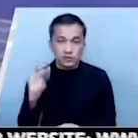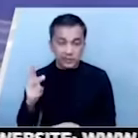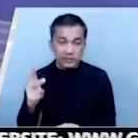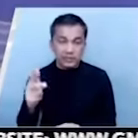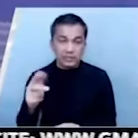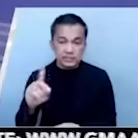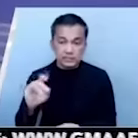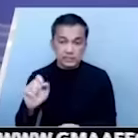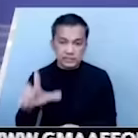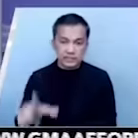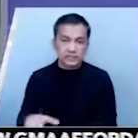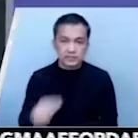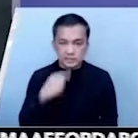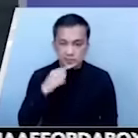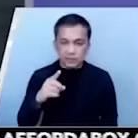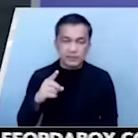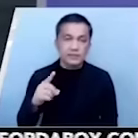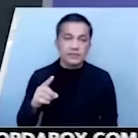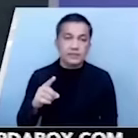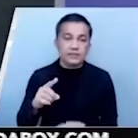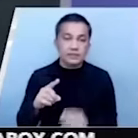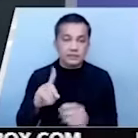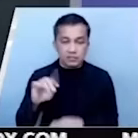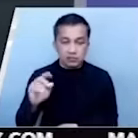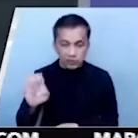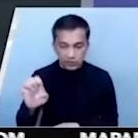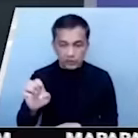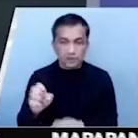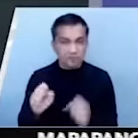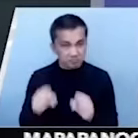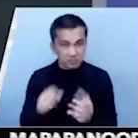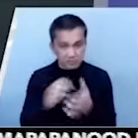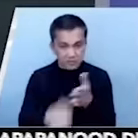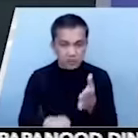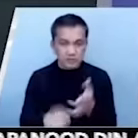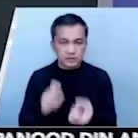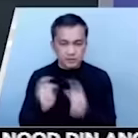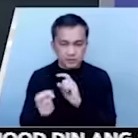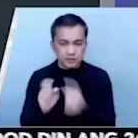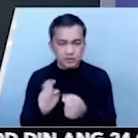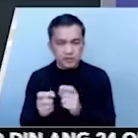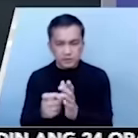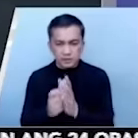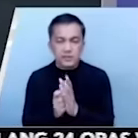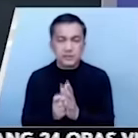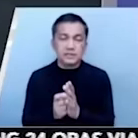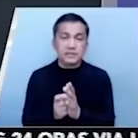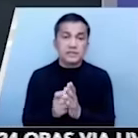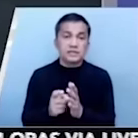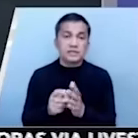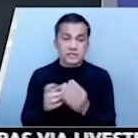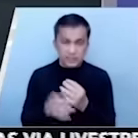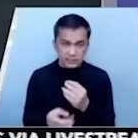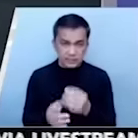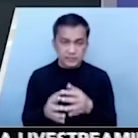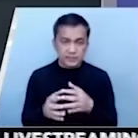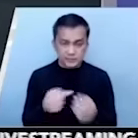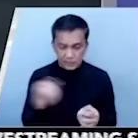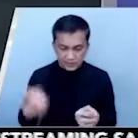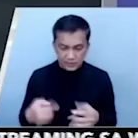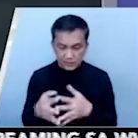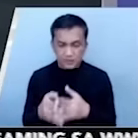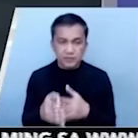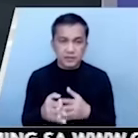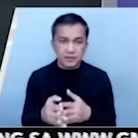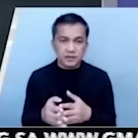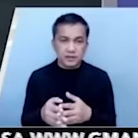of Energy na ang posibleng rollback ay dahil sa pabago-bagong demand sa langis sa China at Amerika at pagtaas ng oil supply mula sa